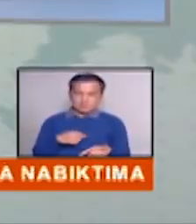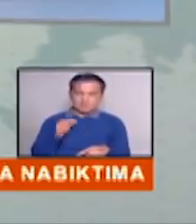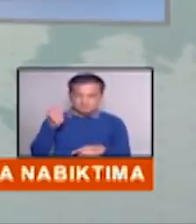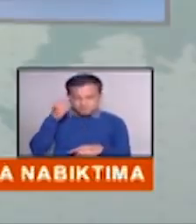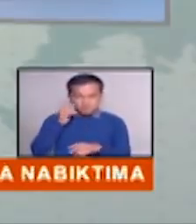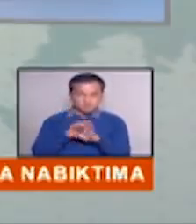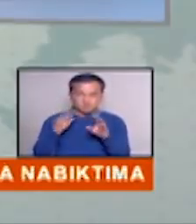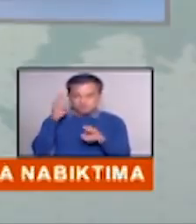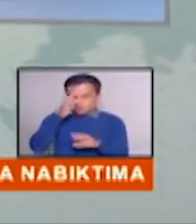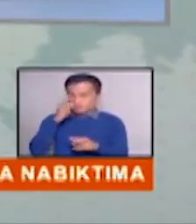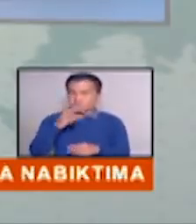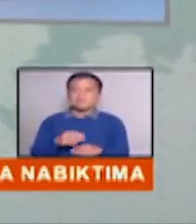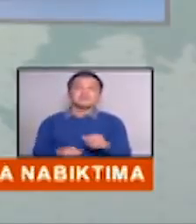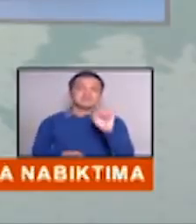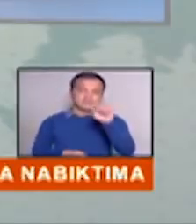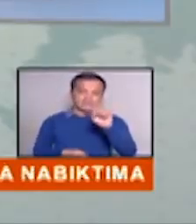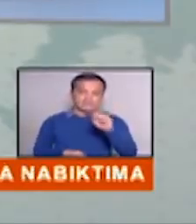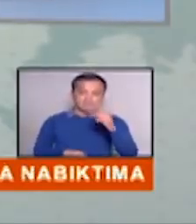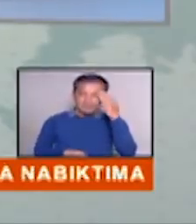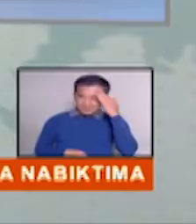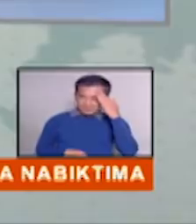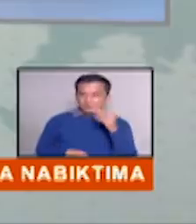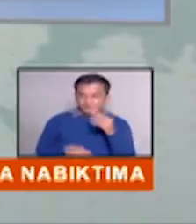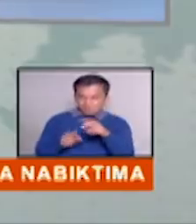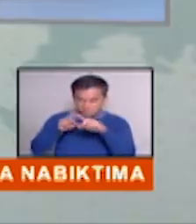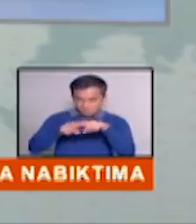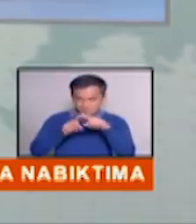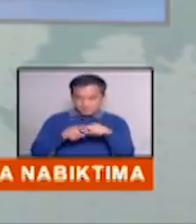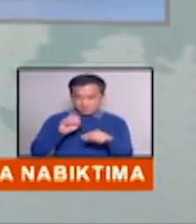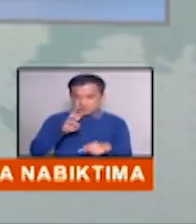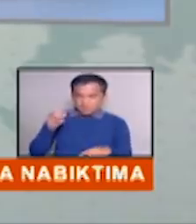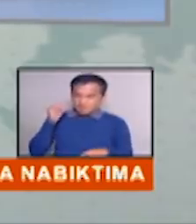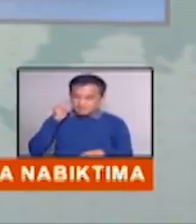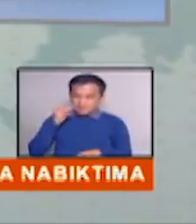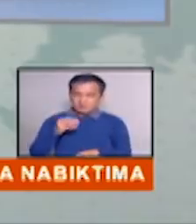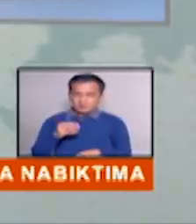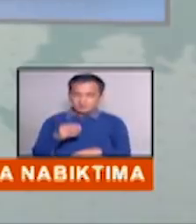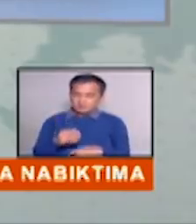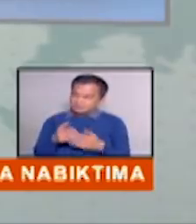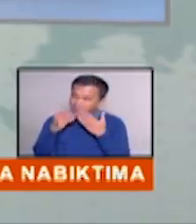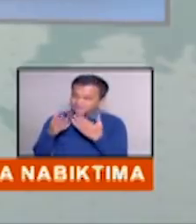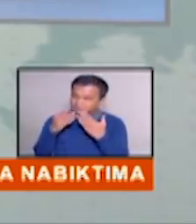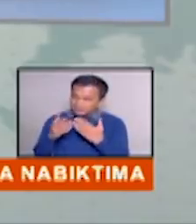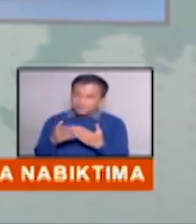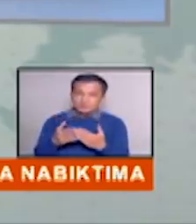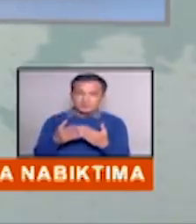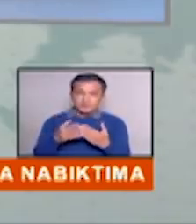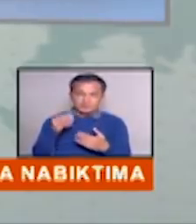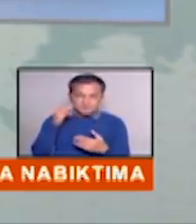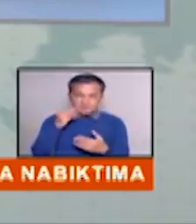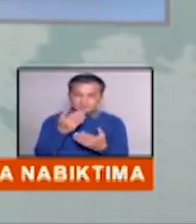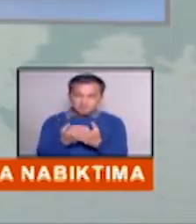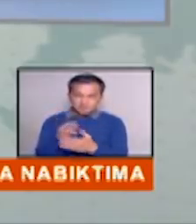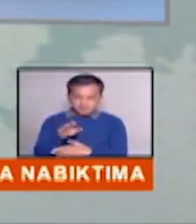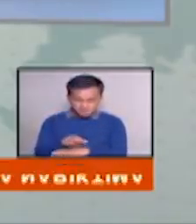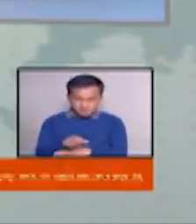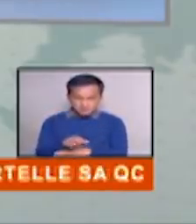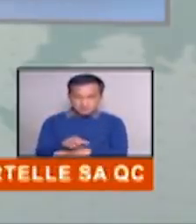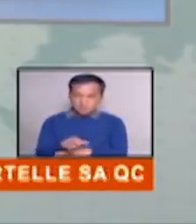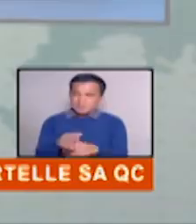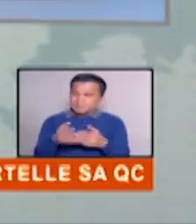gobyerno. Don't worry, sir. Opo, alam po namin yan. Talaga maasahan po kayo dyan sa OWA, Miss Marisa. Kaya nga, sobrang thank you po. Miss Marisa, magandang hapon po